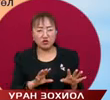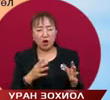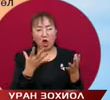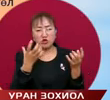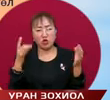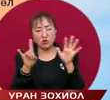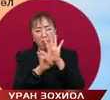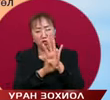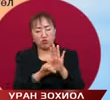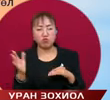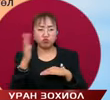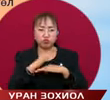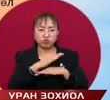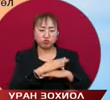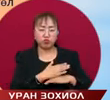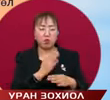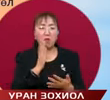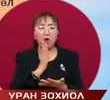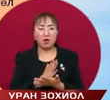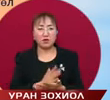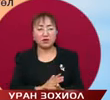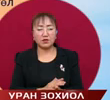За энэ хэсэг бол зохиолын